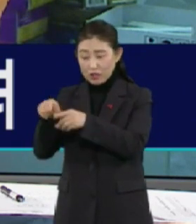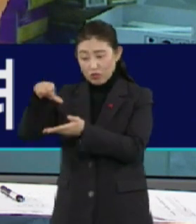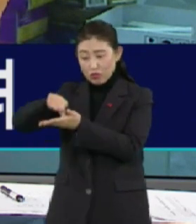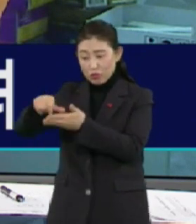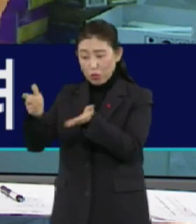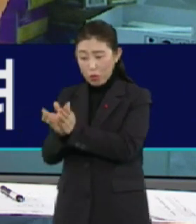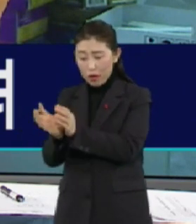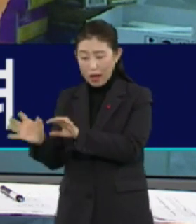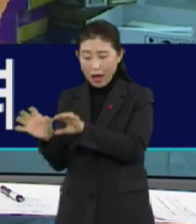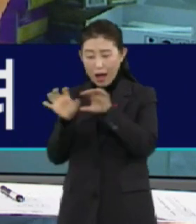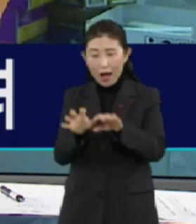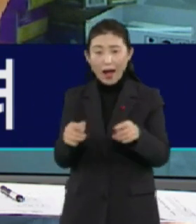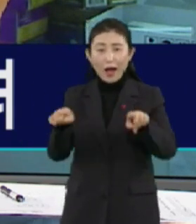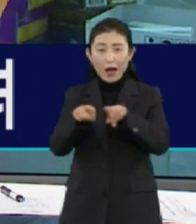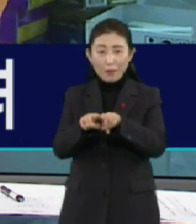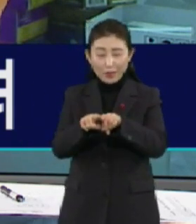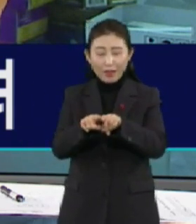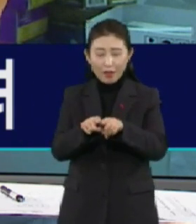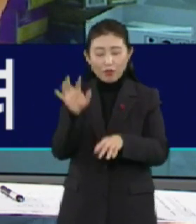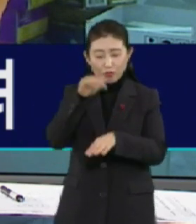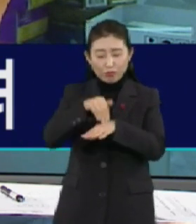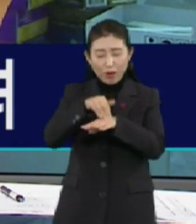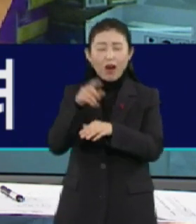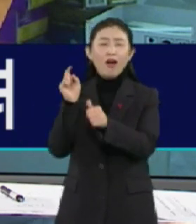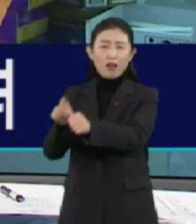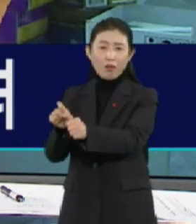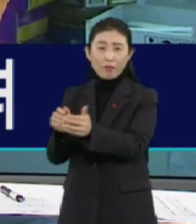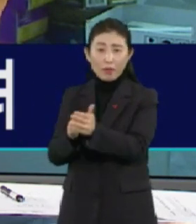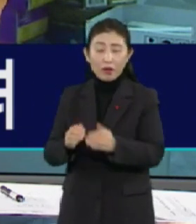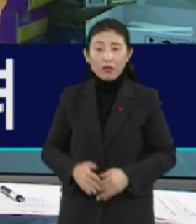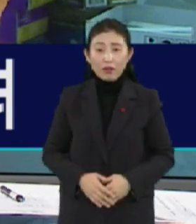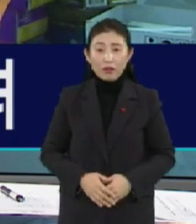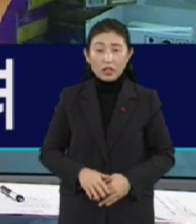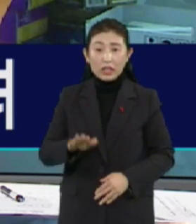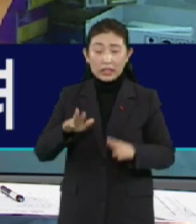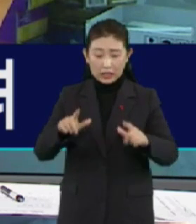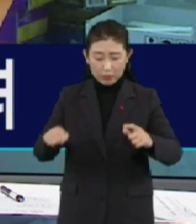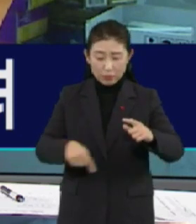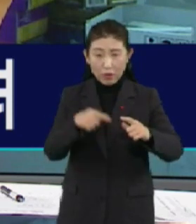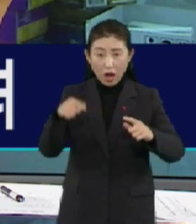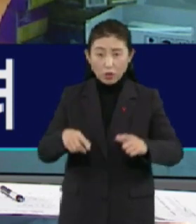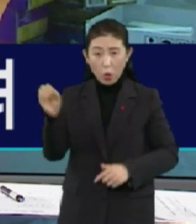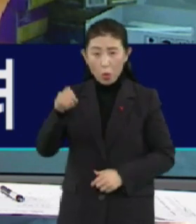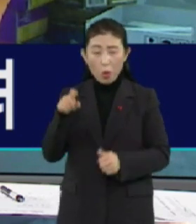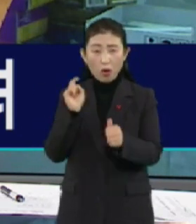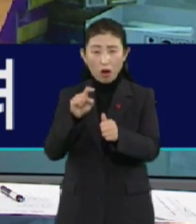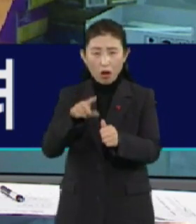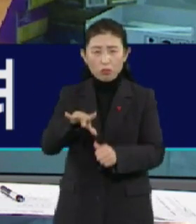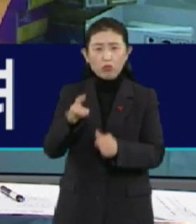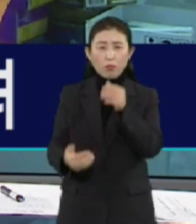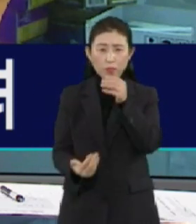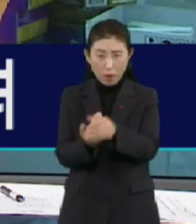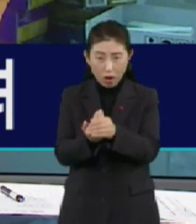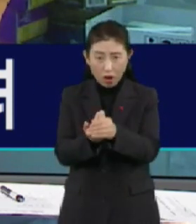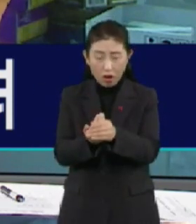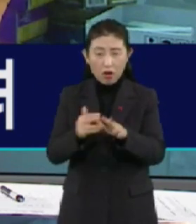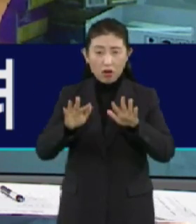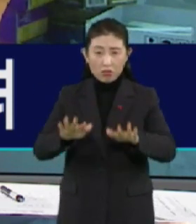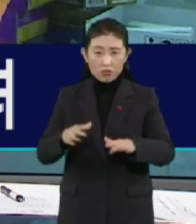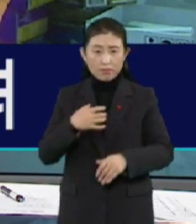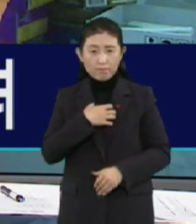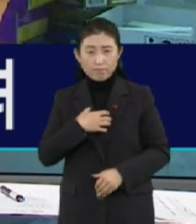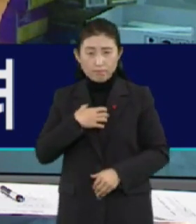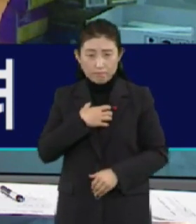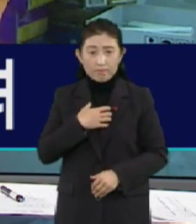대전 지역 운동부 역시 감염이 확인됐습니다. 지역사회에서 오미크론 연쇄 감염이 나온 건 이번이 처음이어서 방역당국이